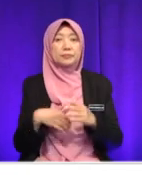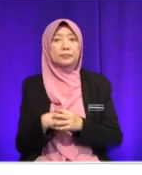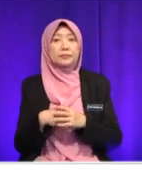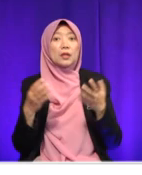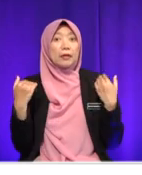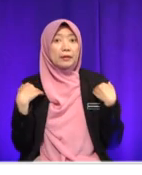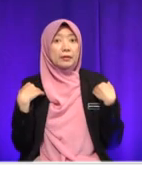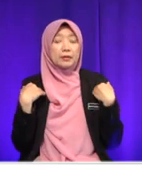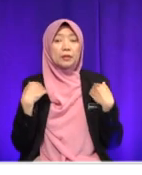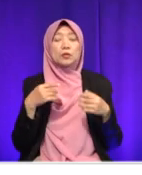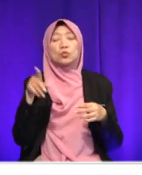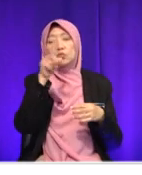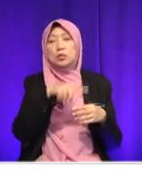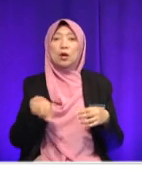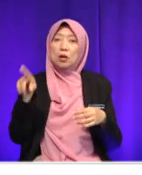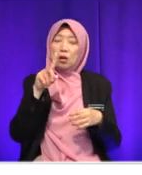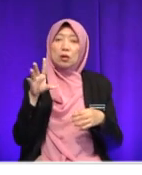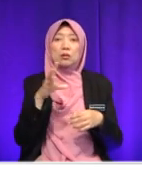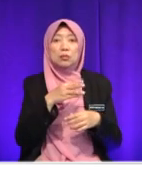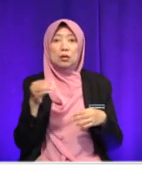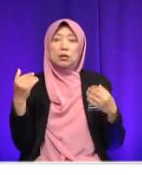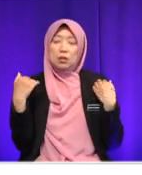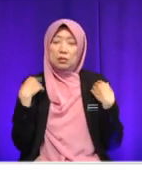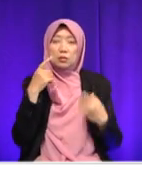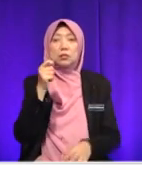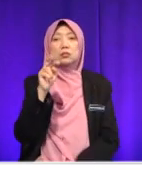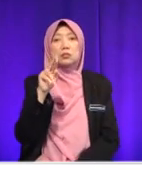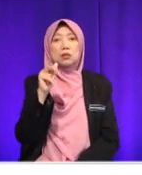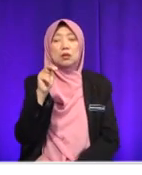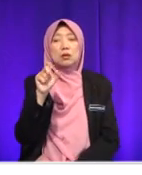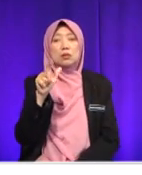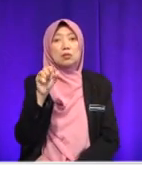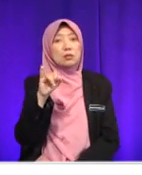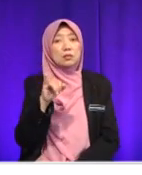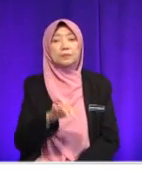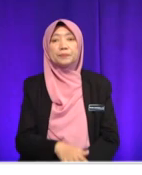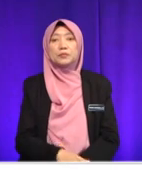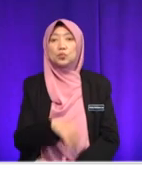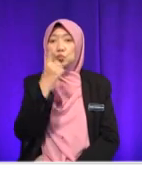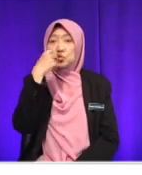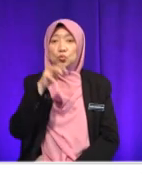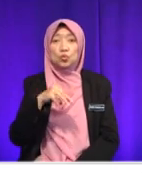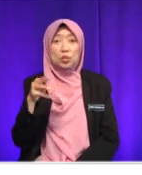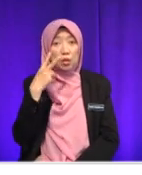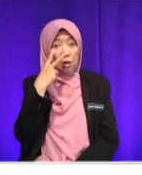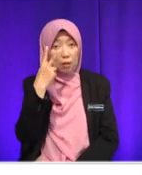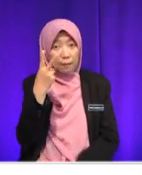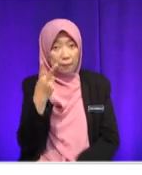ada putaran dan kita ada translasi. Jadi ini dia nak bagi murid-murid di rumah nampak dengan lebih